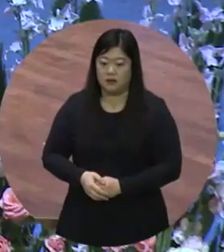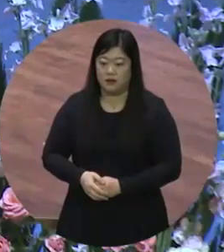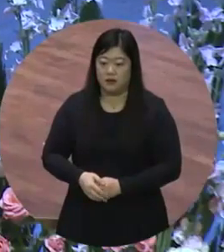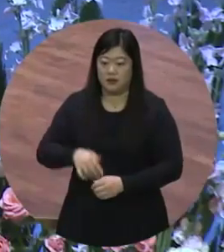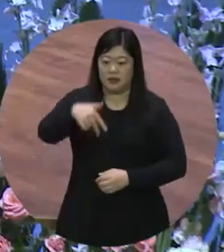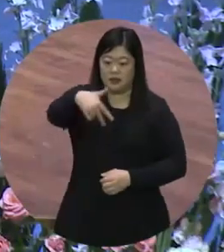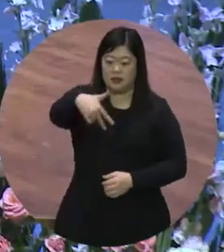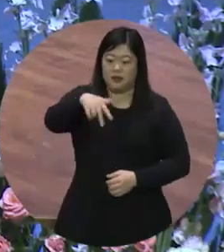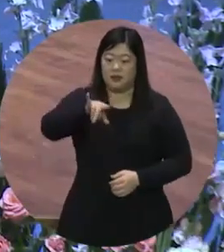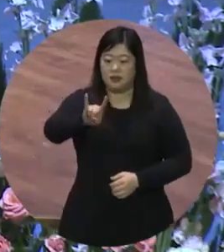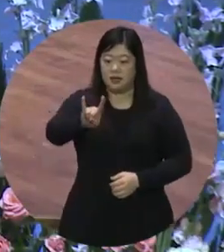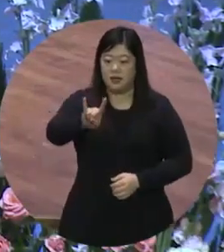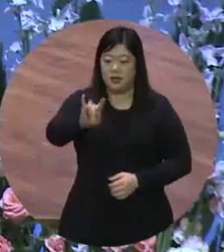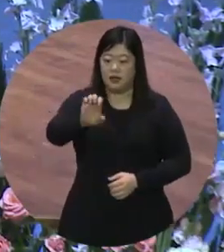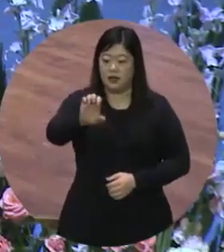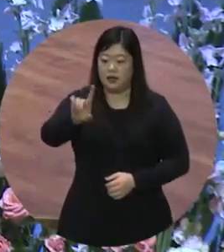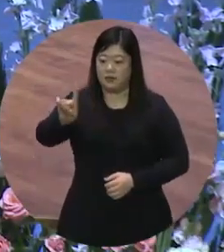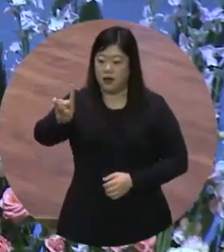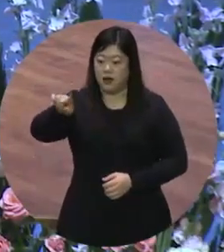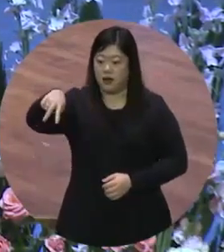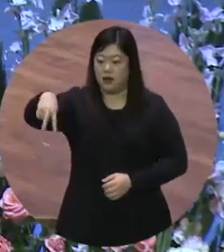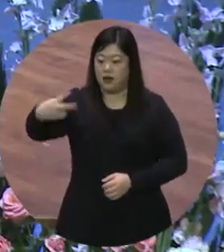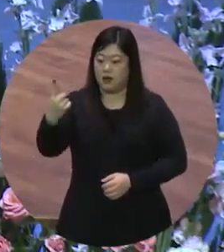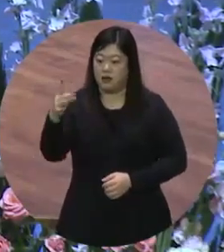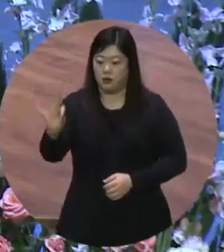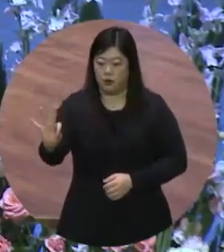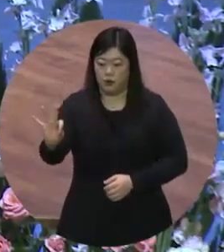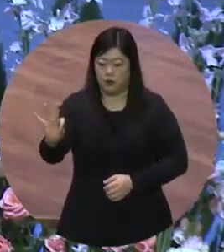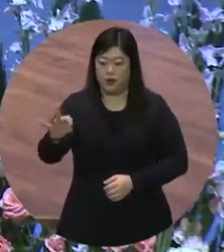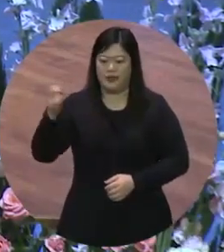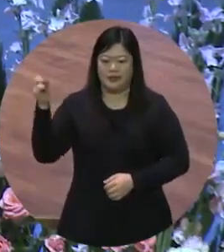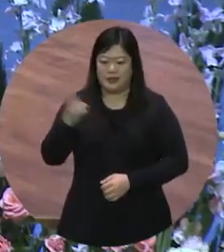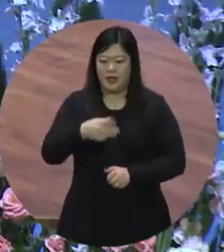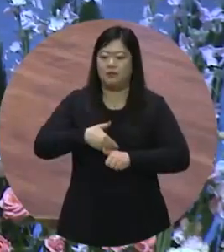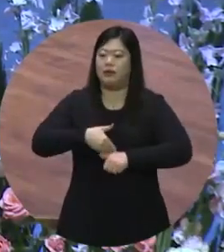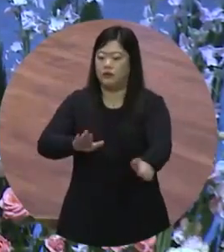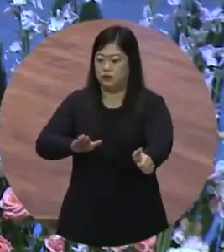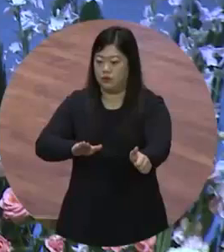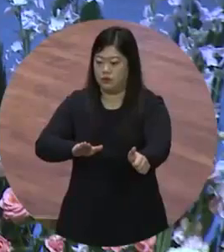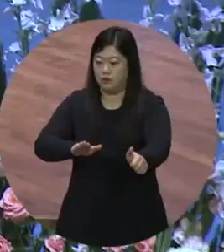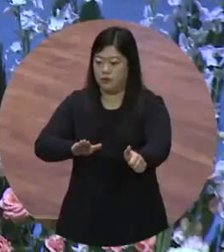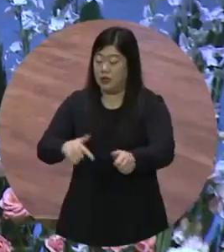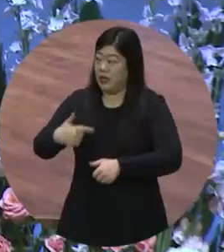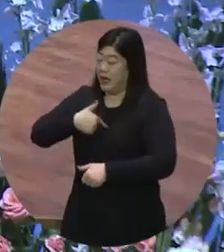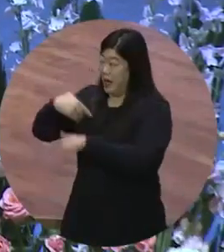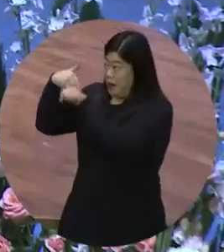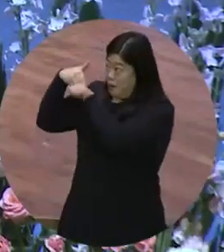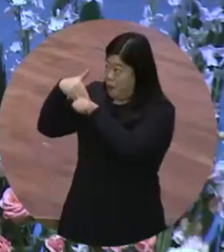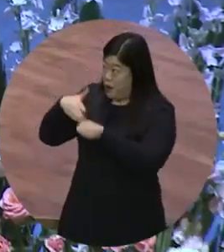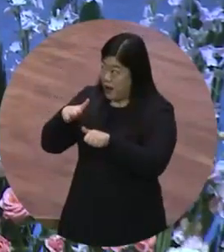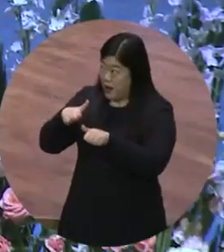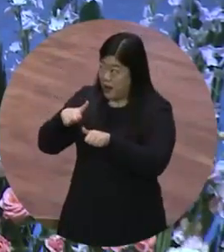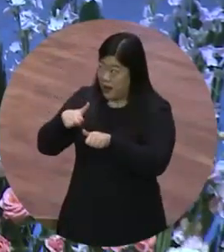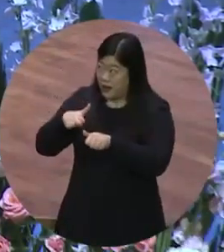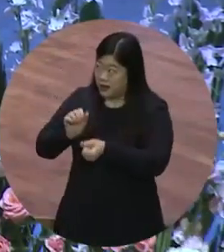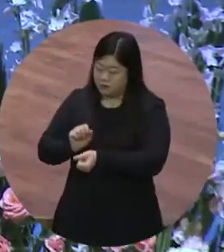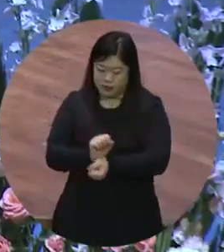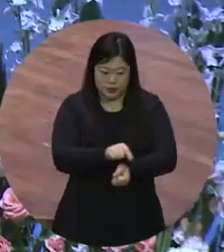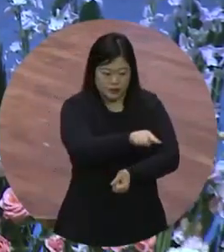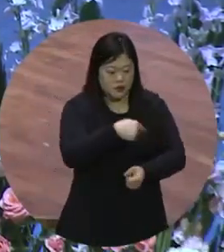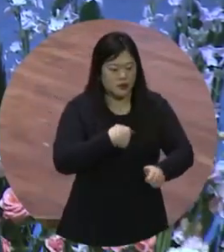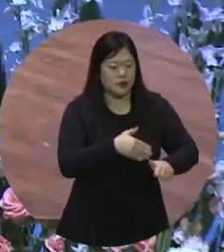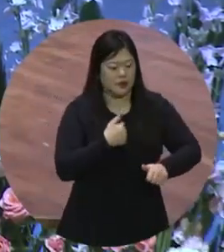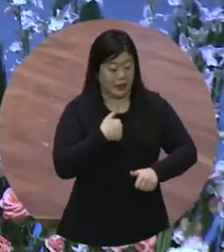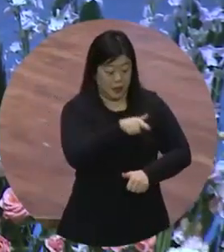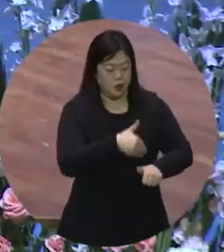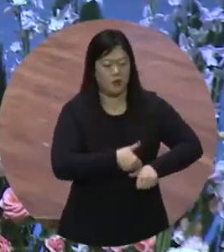파송이야. 그러니까 아버지가 보낸 것처럼 나도 너희를 보내노라. 분명히 말씀하셨어요. 예언계절 성도는 오늘 말씀